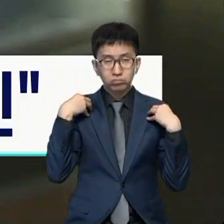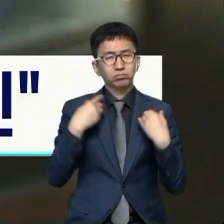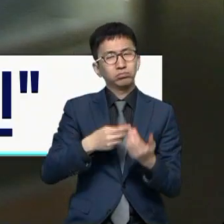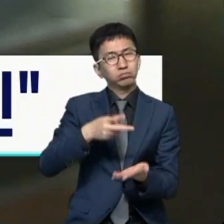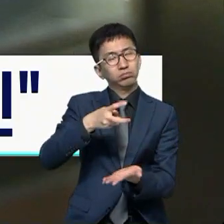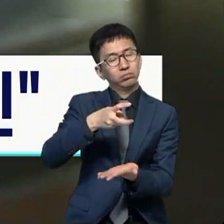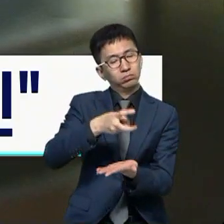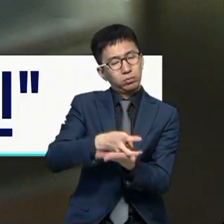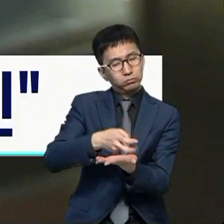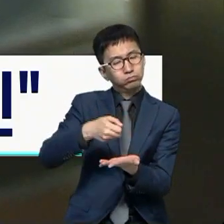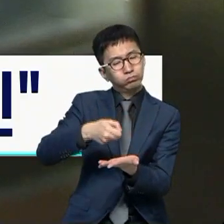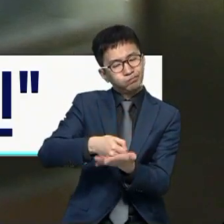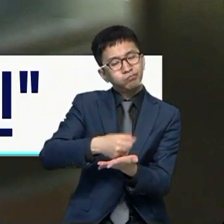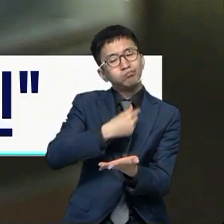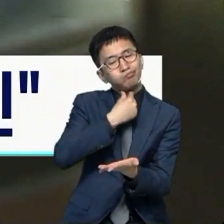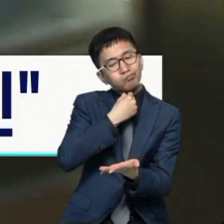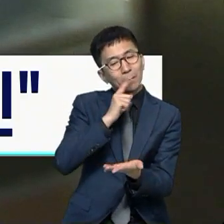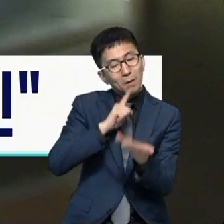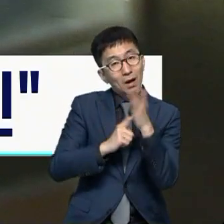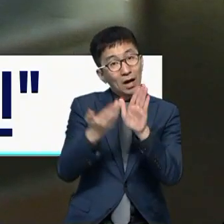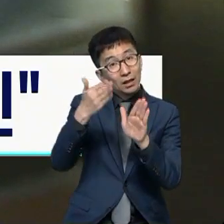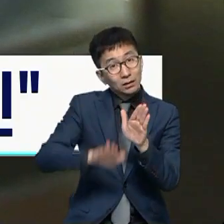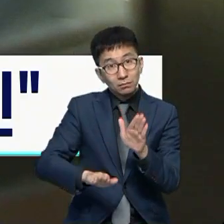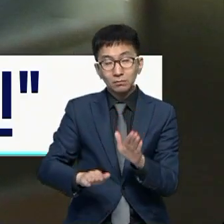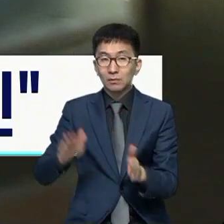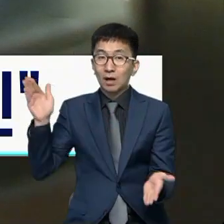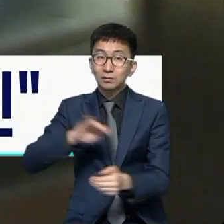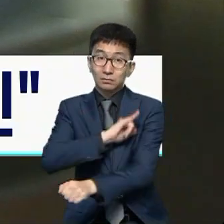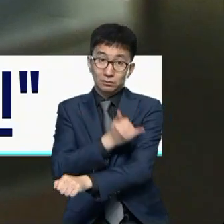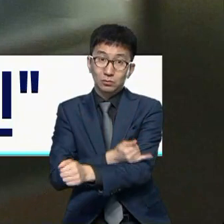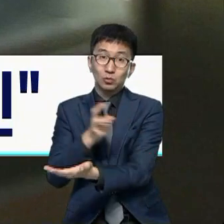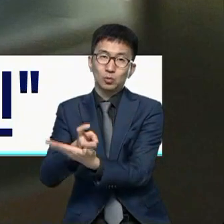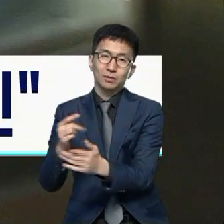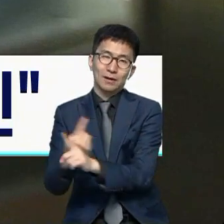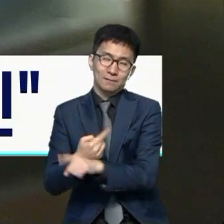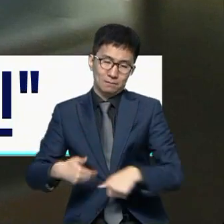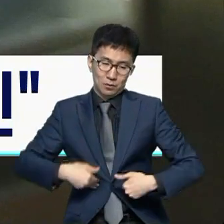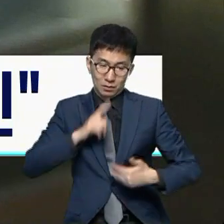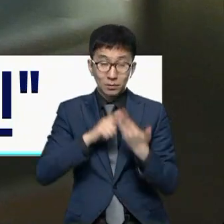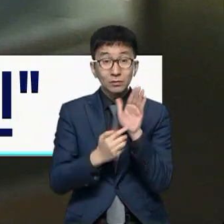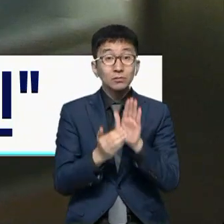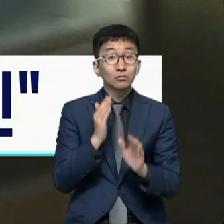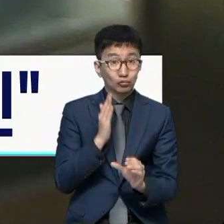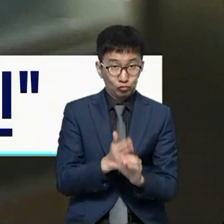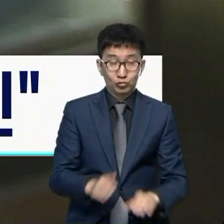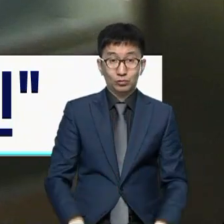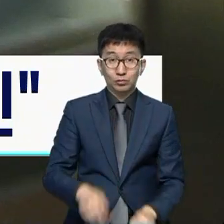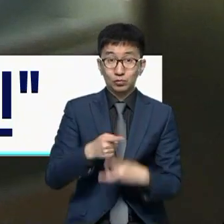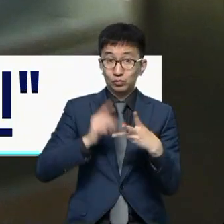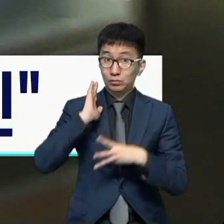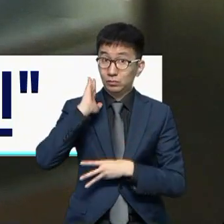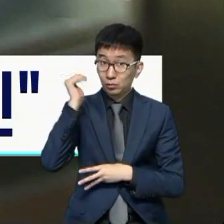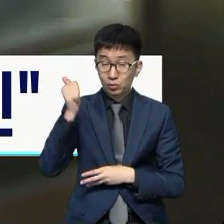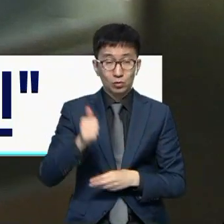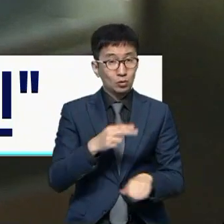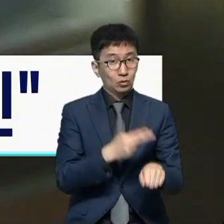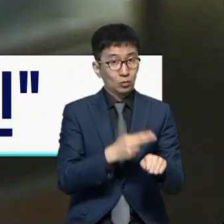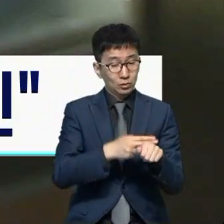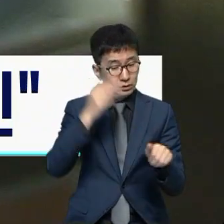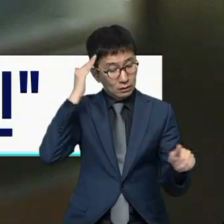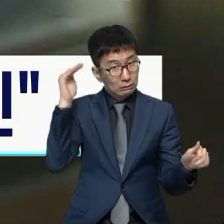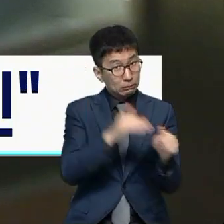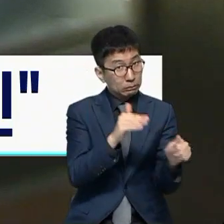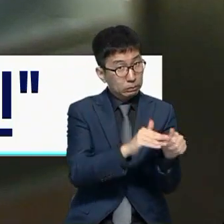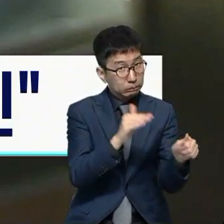정부는 이런 대책을 내놓으면서 학생 인권 조례도 개정해야 한다고 강조하고 있습니다. 윤석열 대통령도